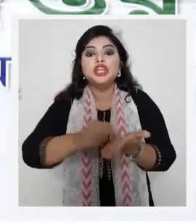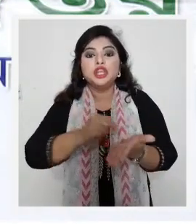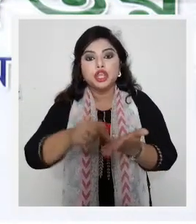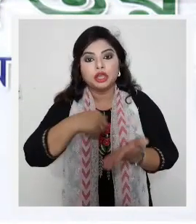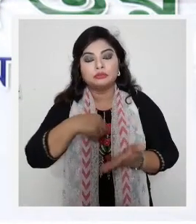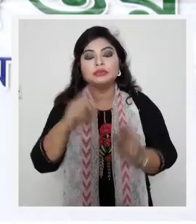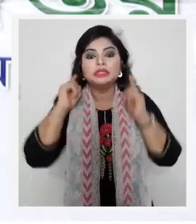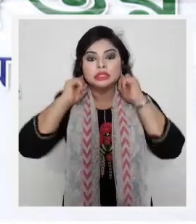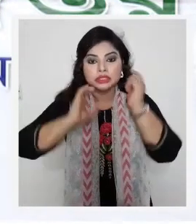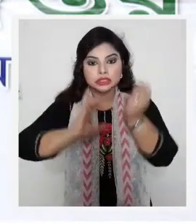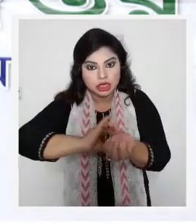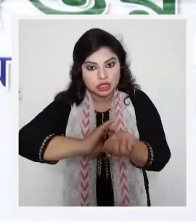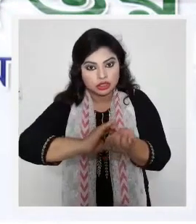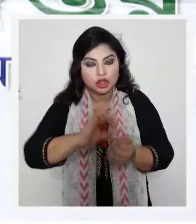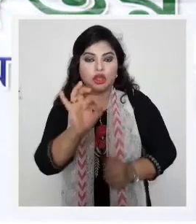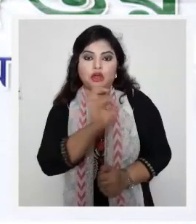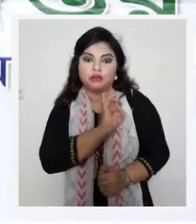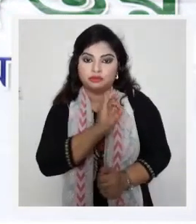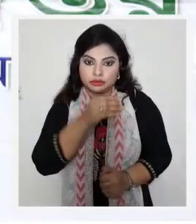718,239 জন।